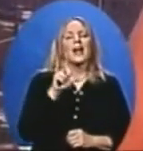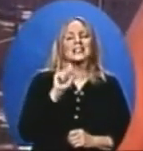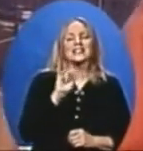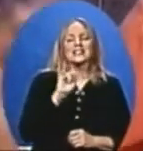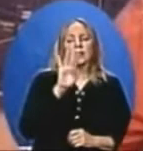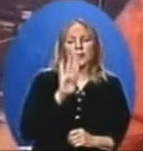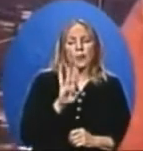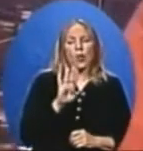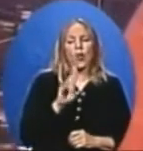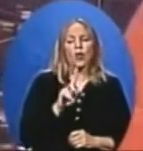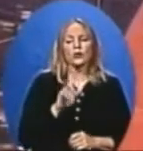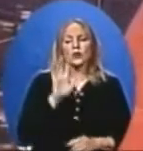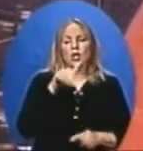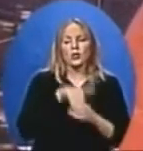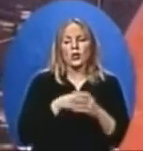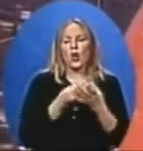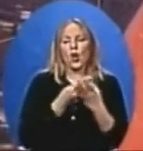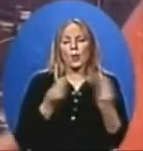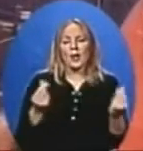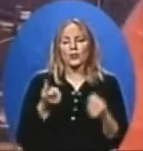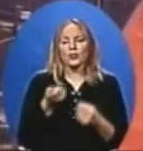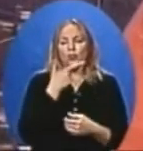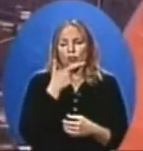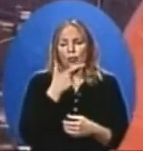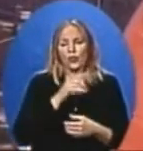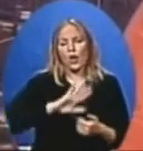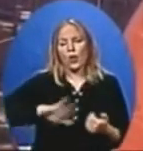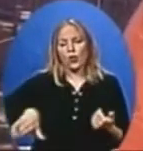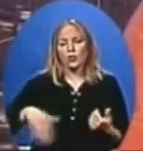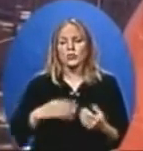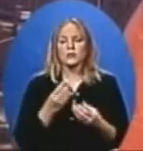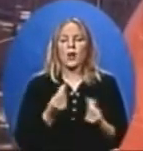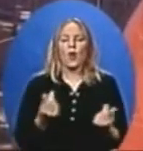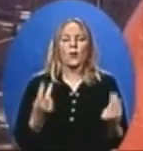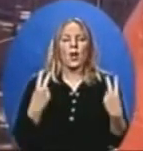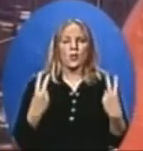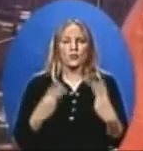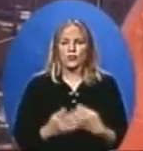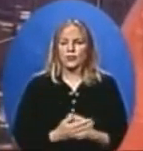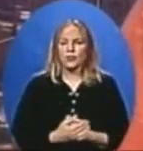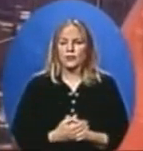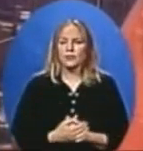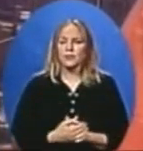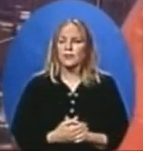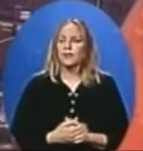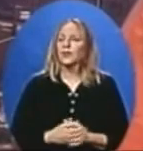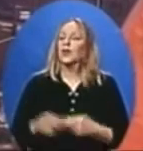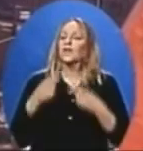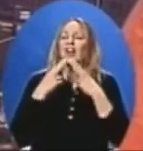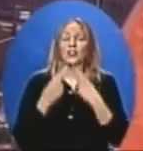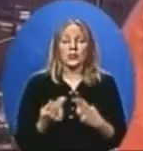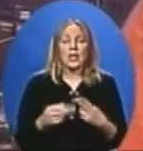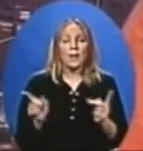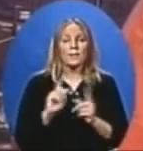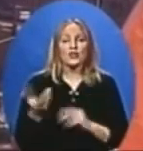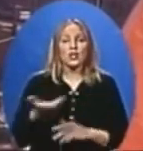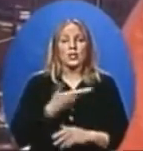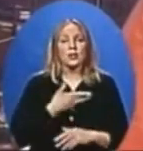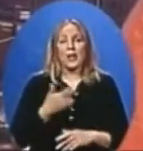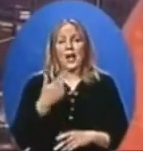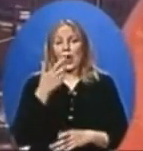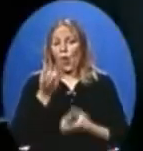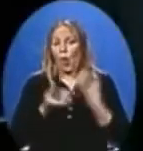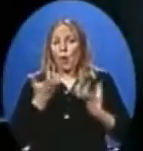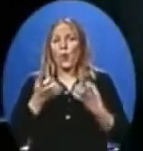אוקיי. כן? שזה מכיל את כל החומרים של התרופה, מלבד החומר החשוב. אוקיי. והתוצאה הייתה שמי שקיבל את ההורמון